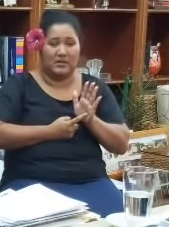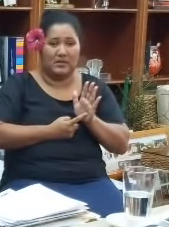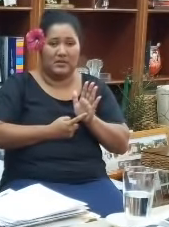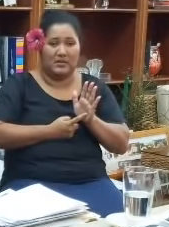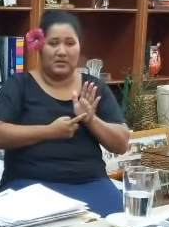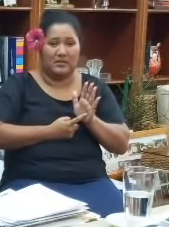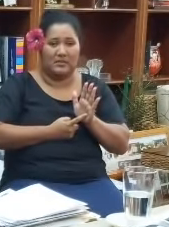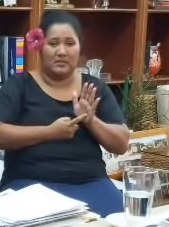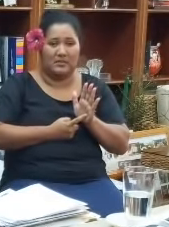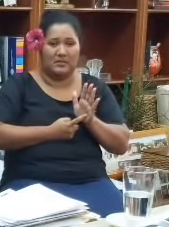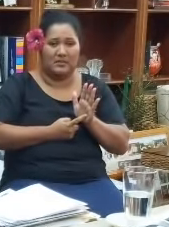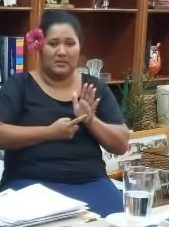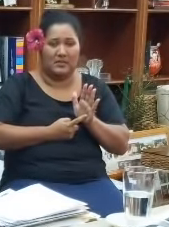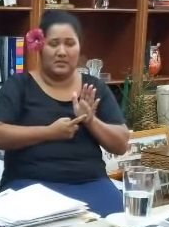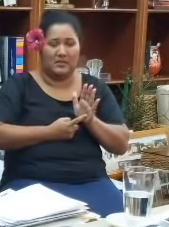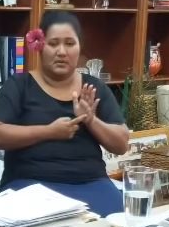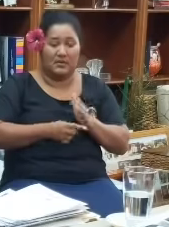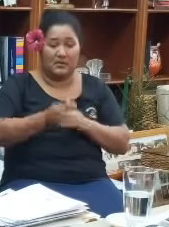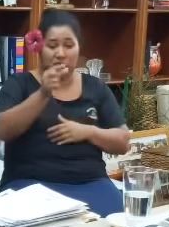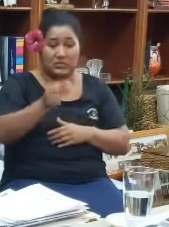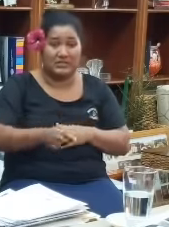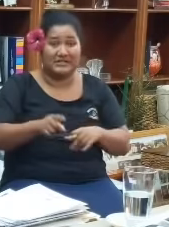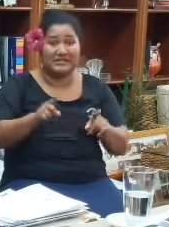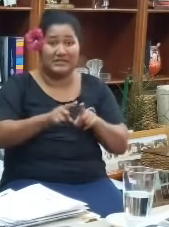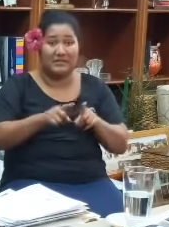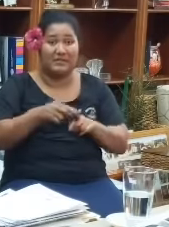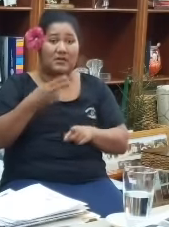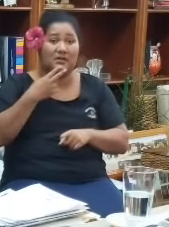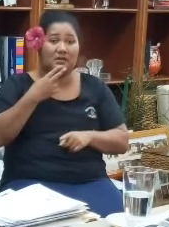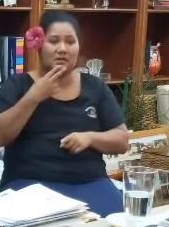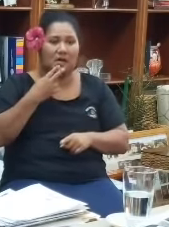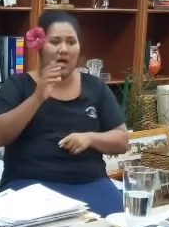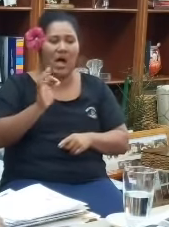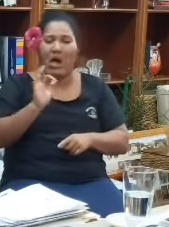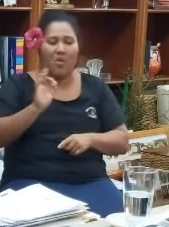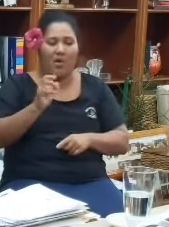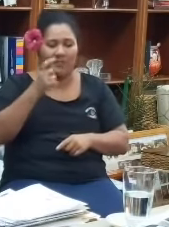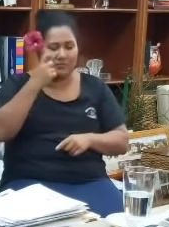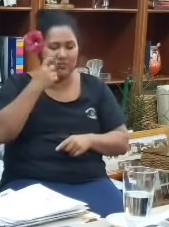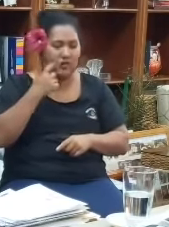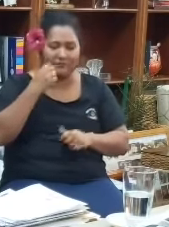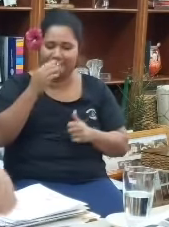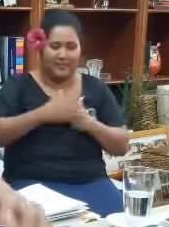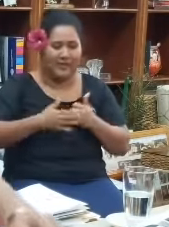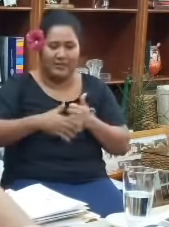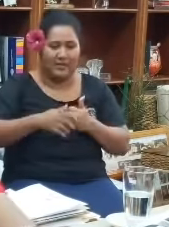il tanga ka pe fo le o sikale ki au e ka mo fa ka a